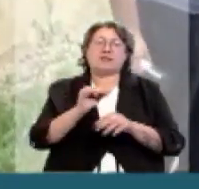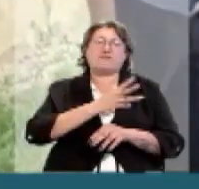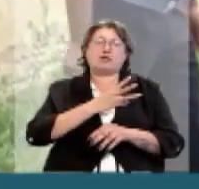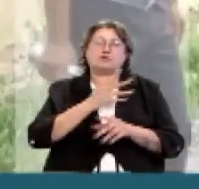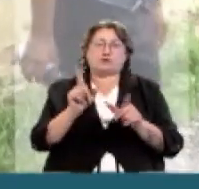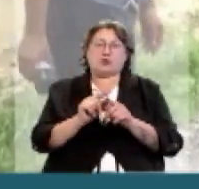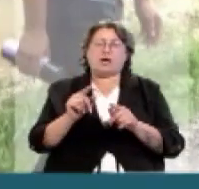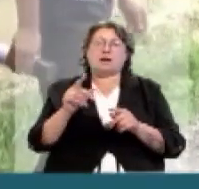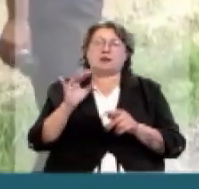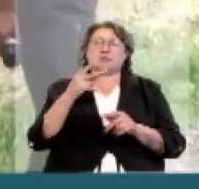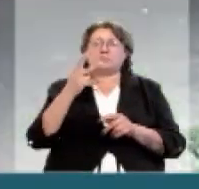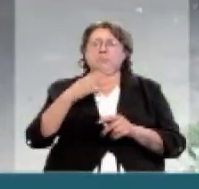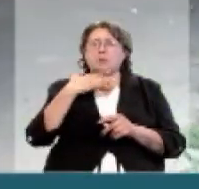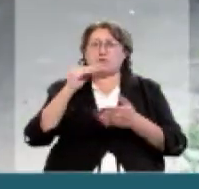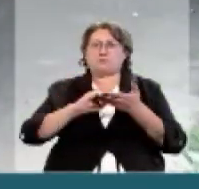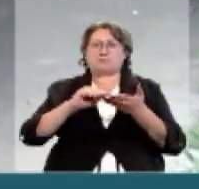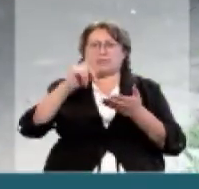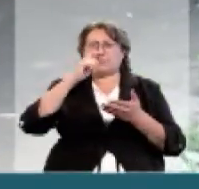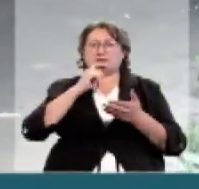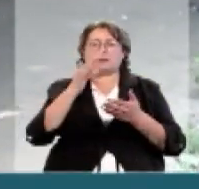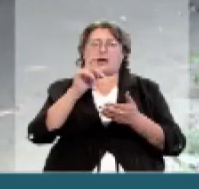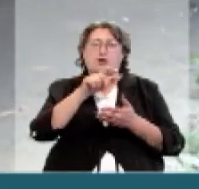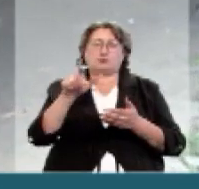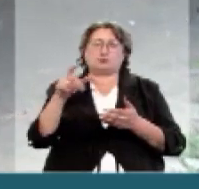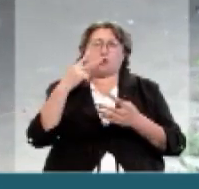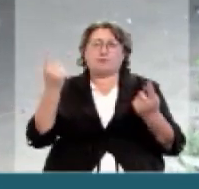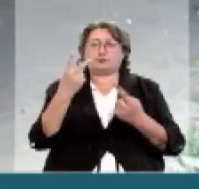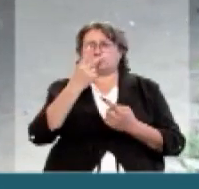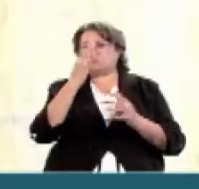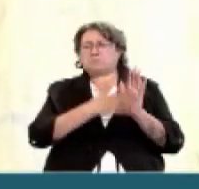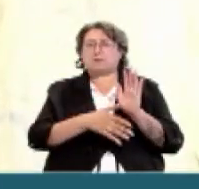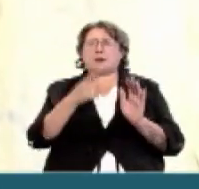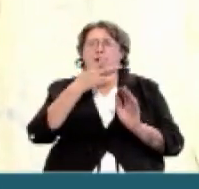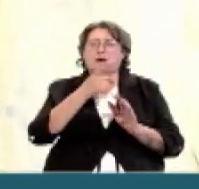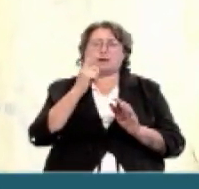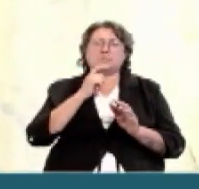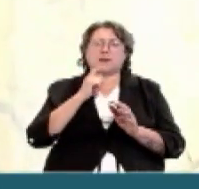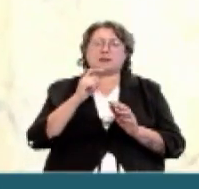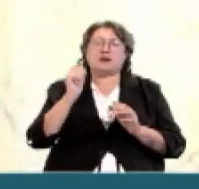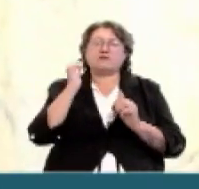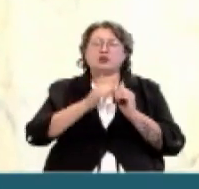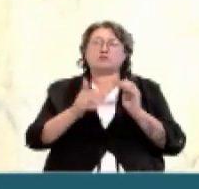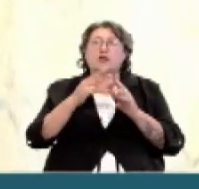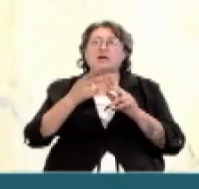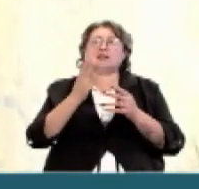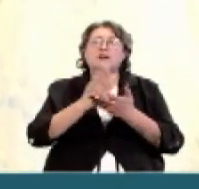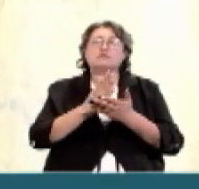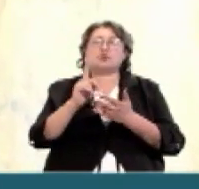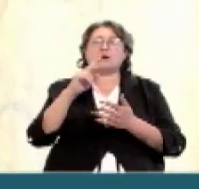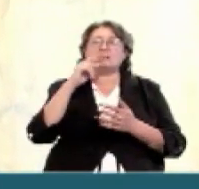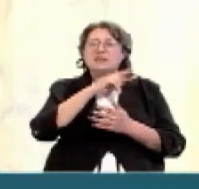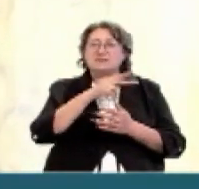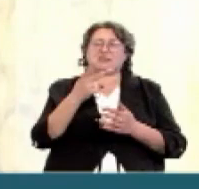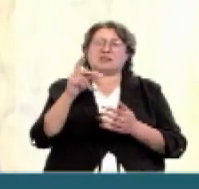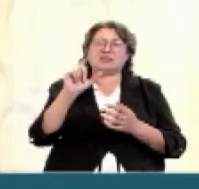тұрғындарға түсініксіз жазбалар аз емес. Әрбір екінші үйдің қабырғасы шимай-шимай. Бұл деген адам өміріне қауіпті улы заттың кен сұранысқа ие